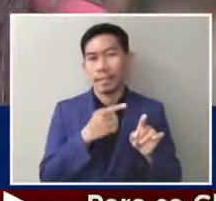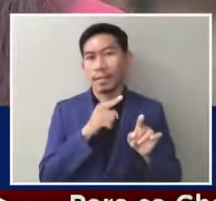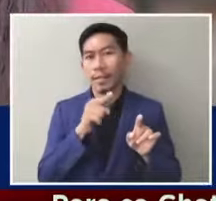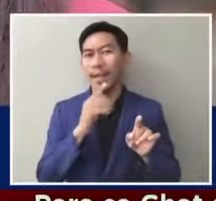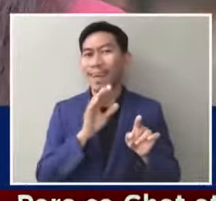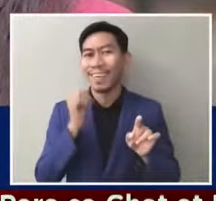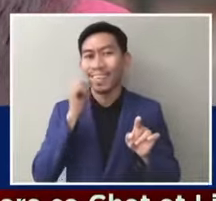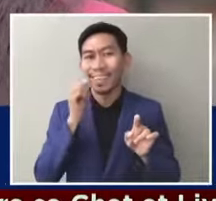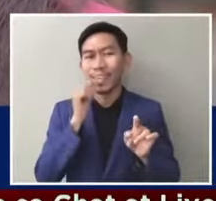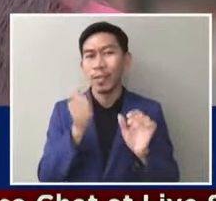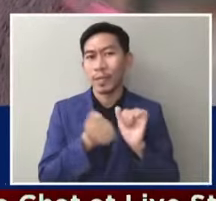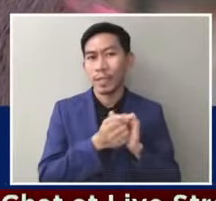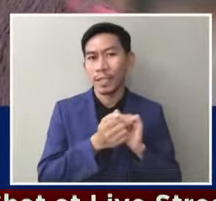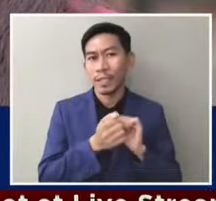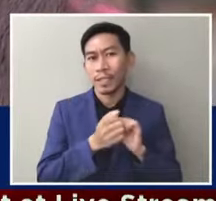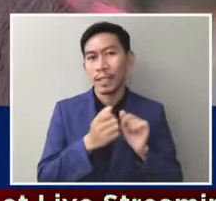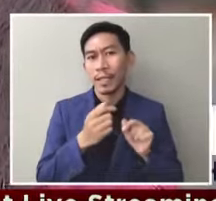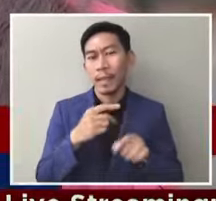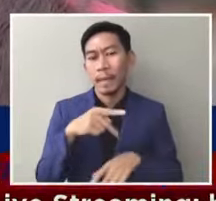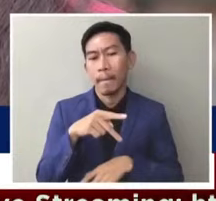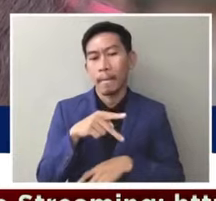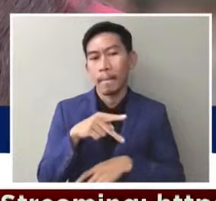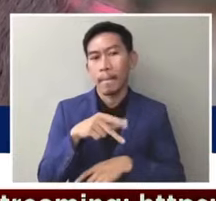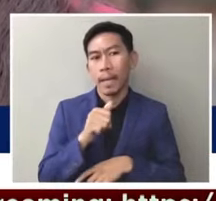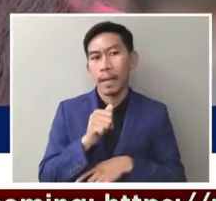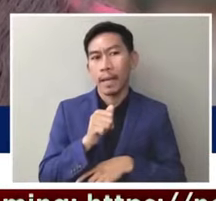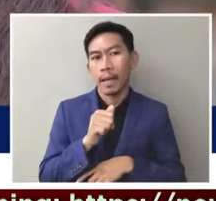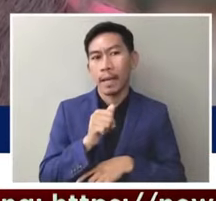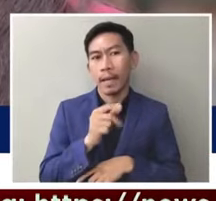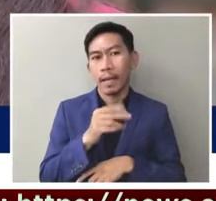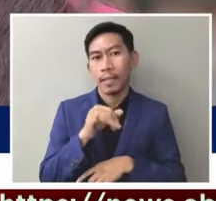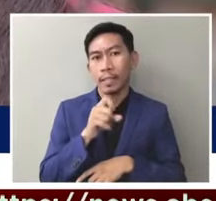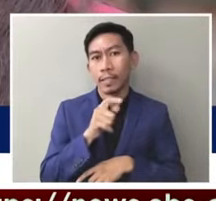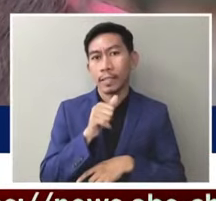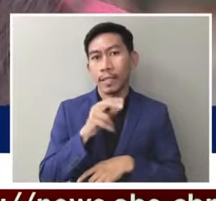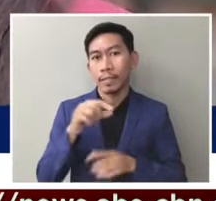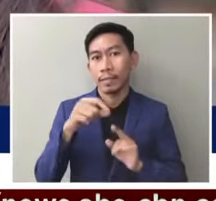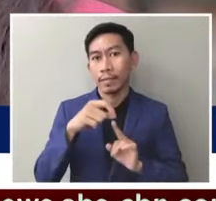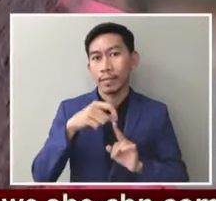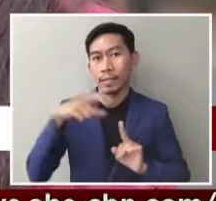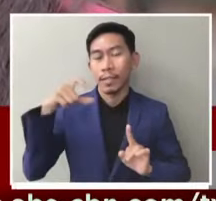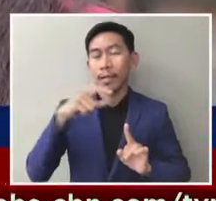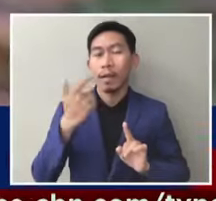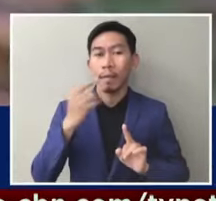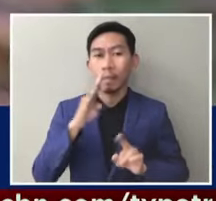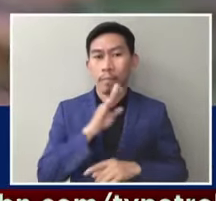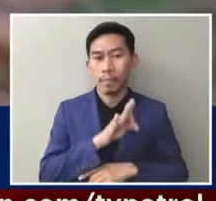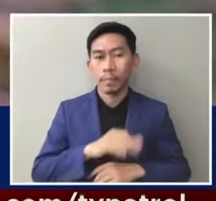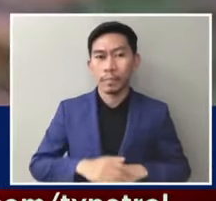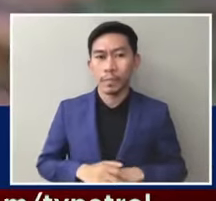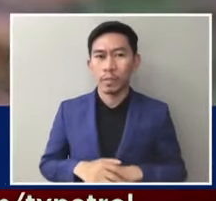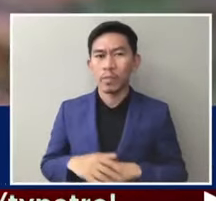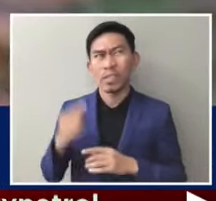Ang iniisip ko pa kasi sa ngayon, wala pa akong sariling bahay, wala pang permanenteng trabaho.